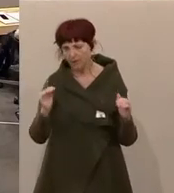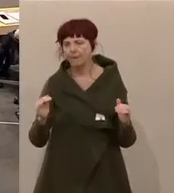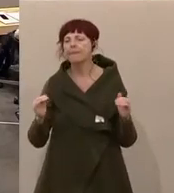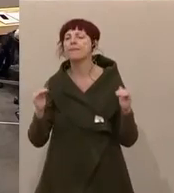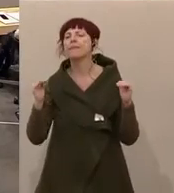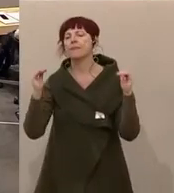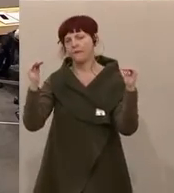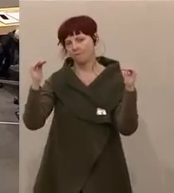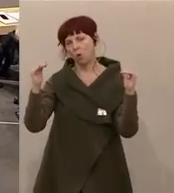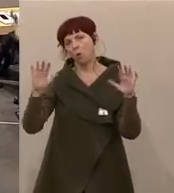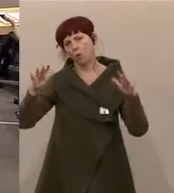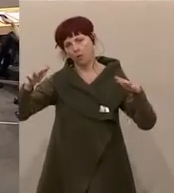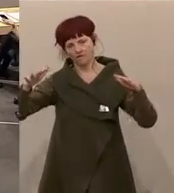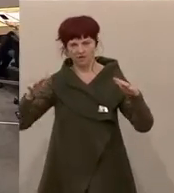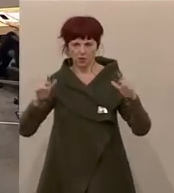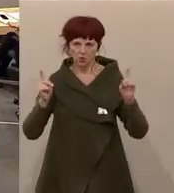erreichen.